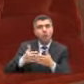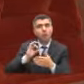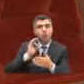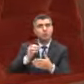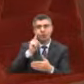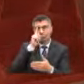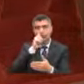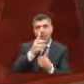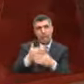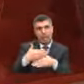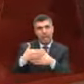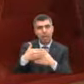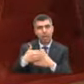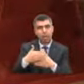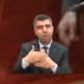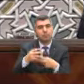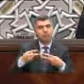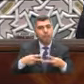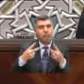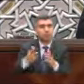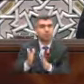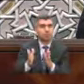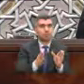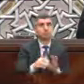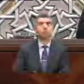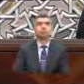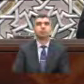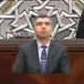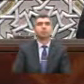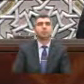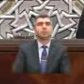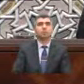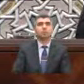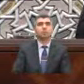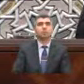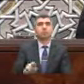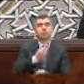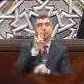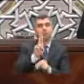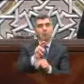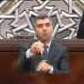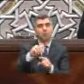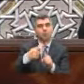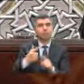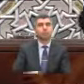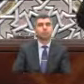ونحن قد شارعنا فيه. شكرا سيد الرئيس. شكرا سيد الوزير. تعقيب سيد النائب.